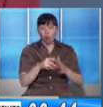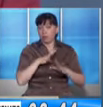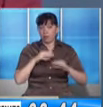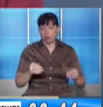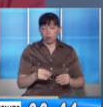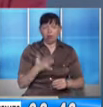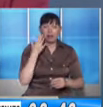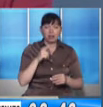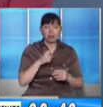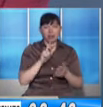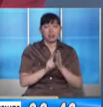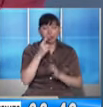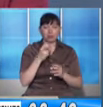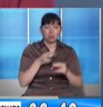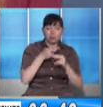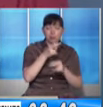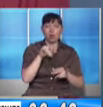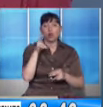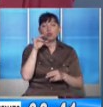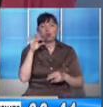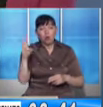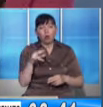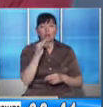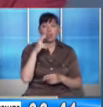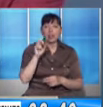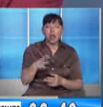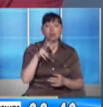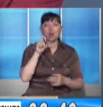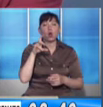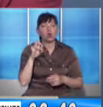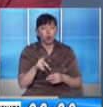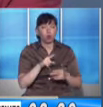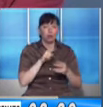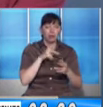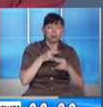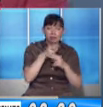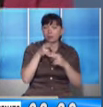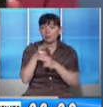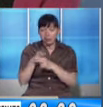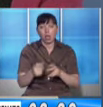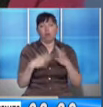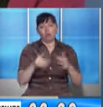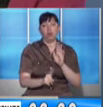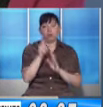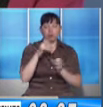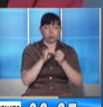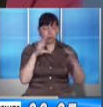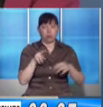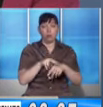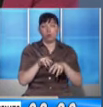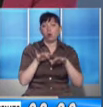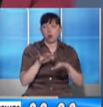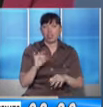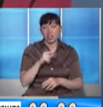drumul lui Dodon, lui Plahotniuc, lui Vlad Filat și tot așa mai departe. Și apropo, dumneavoastră, tot veniți din gașca PLD-meului. Nu știu ce căutați dumneavoastră